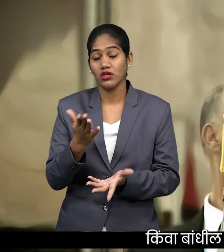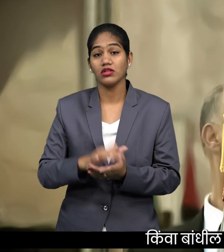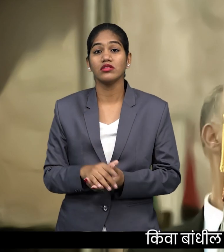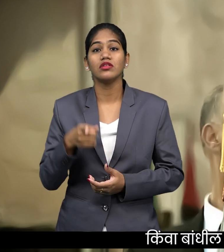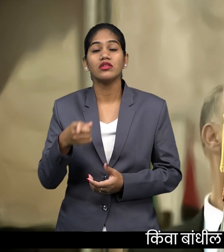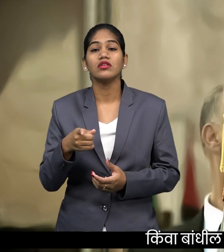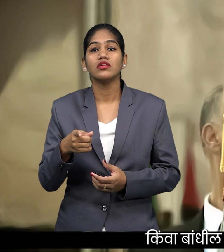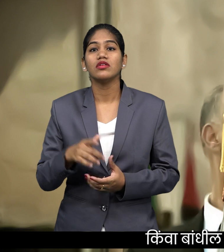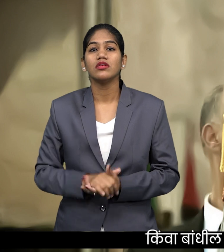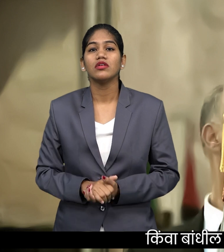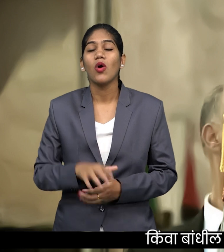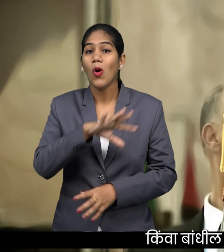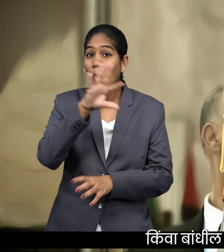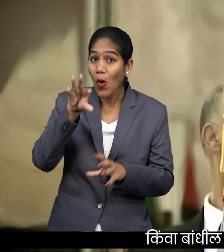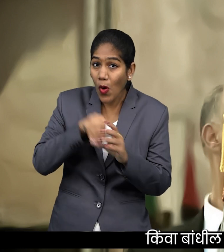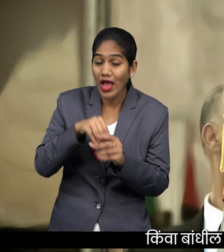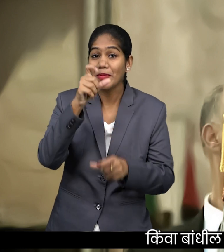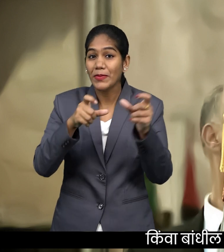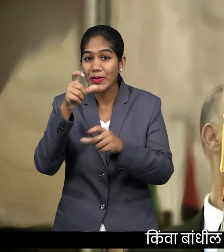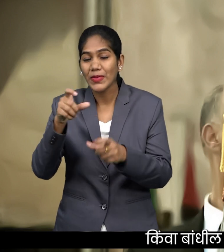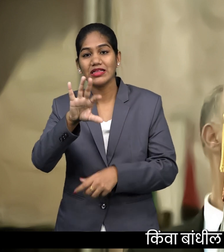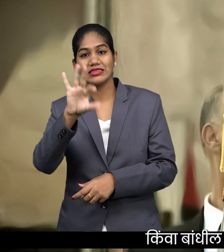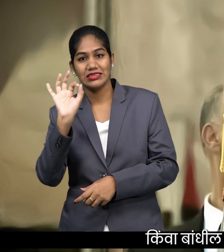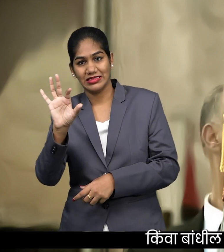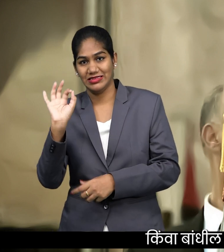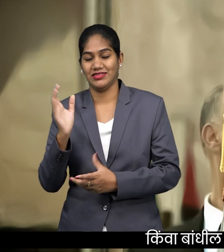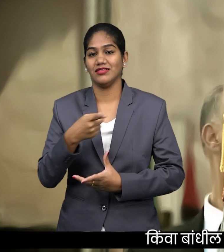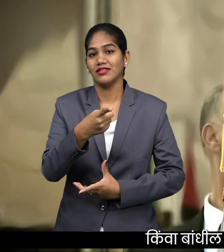किंवा बांधील न होता अंतिम सत्ता सांभाळली.